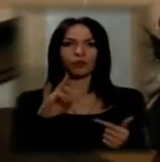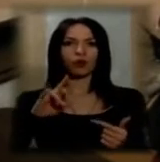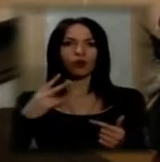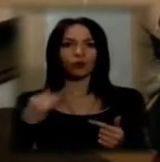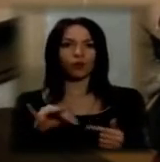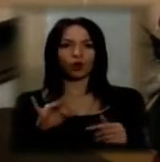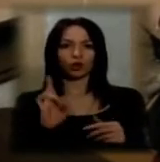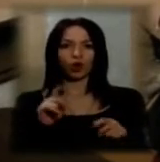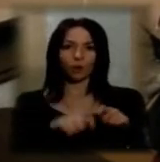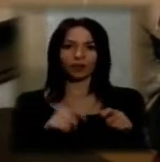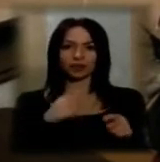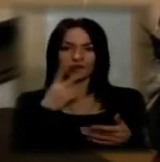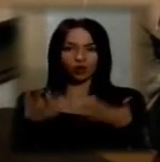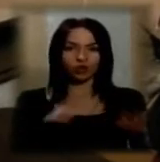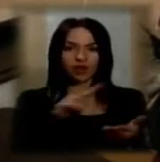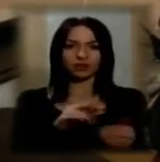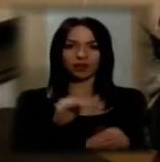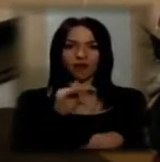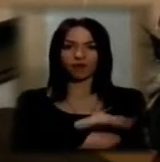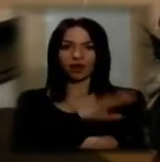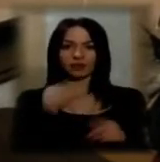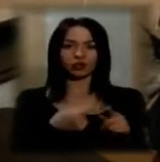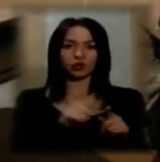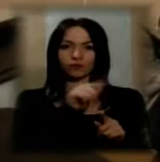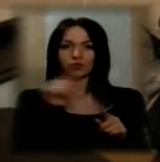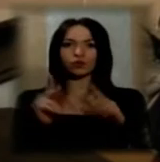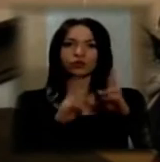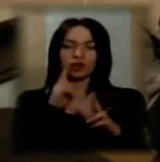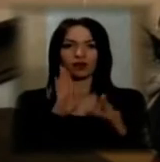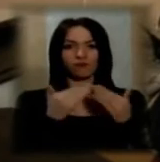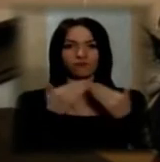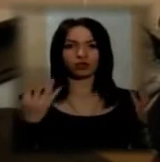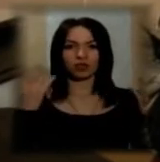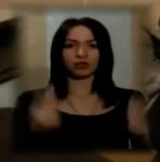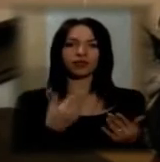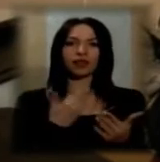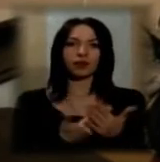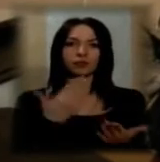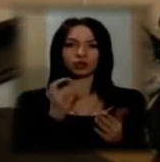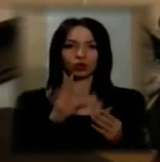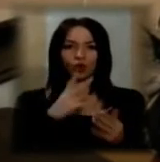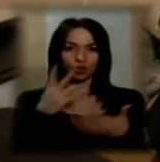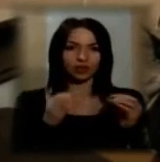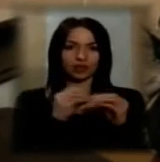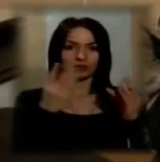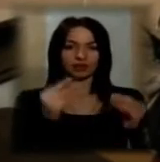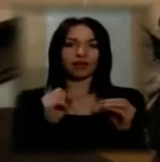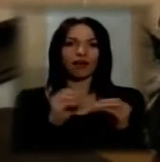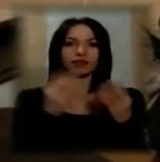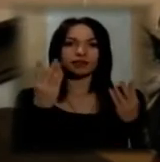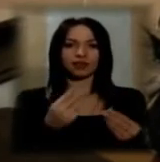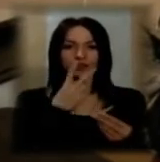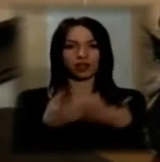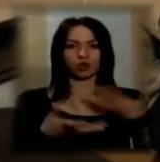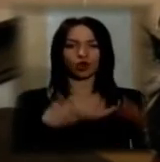розглядає фактично всі ці скарги також в останній день. Наприклад, якщо строк розгляду 10 днів, він на 10-й день розглядає.